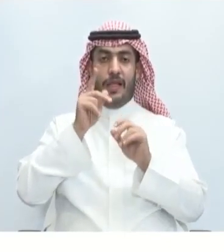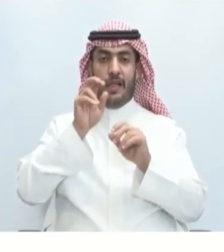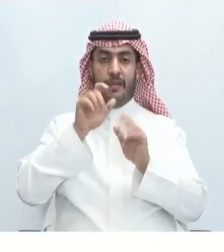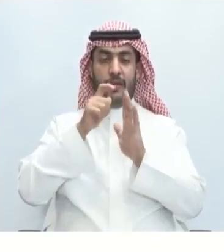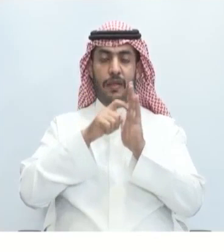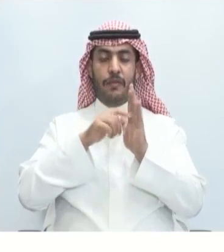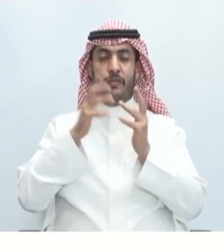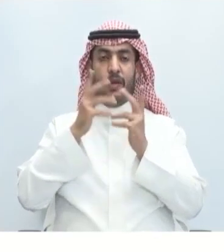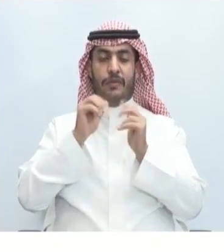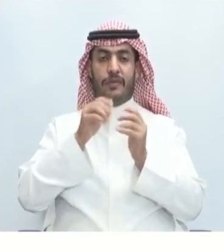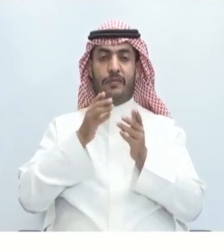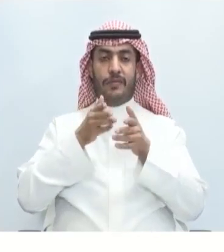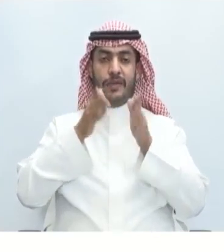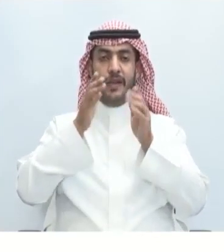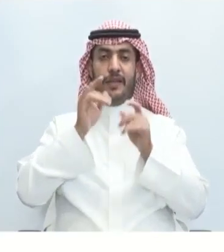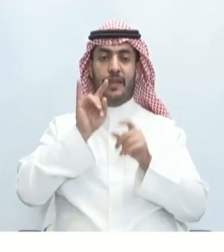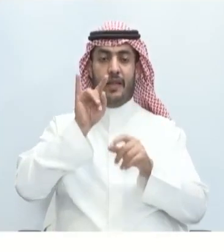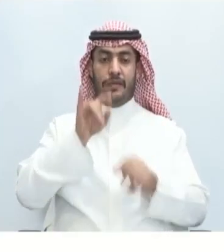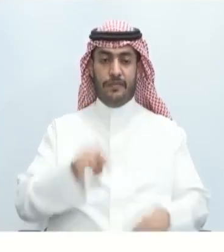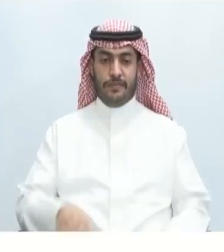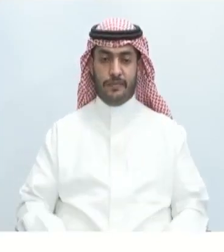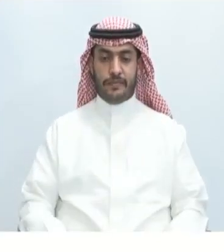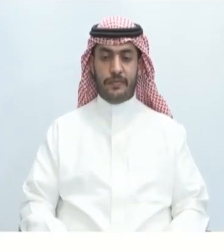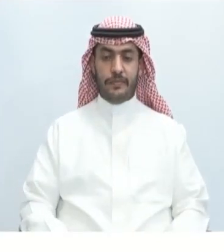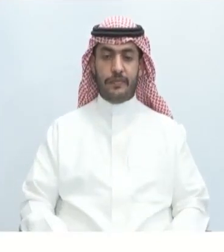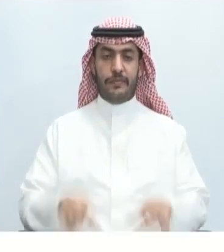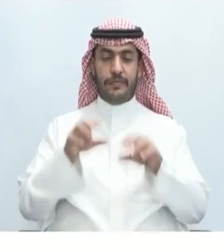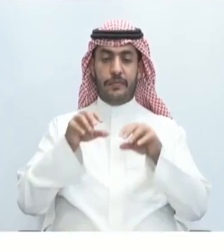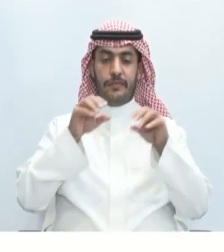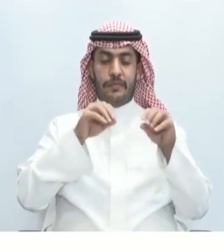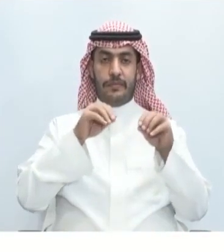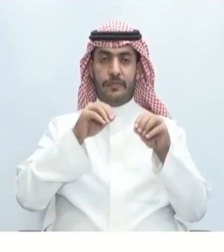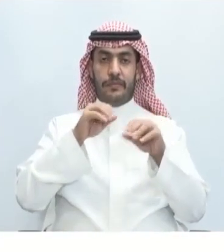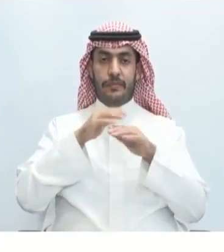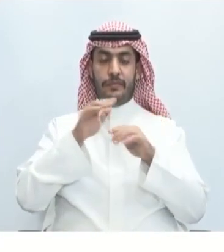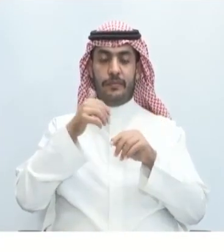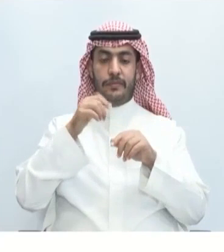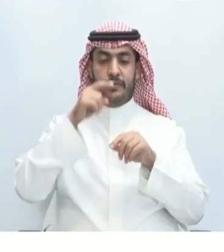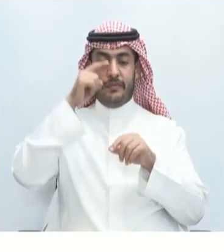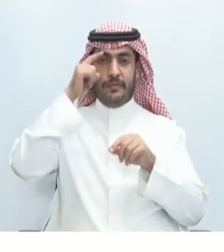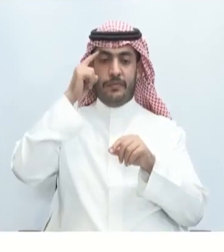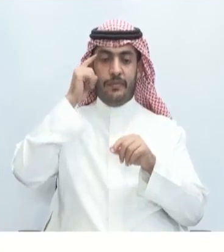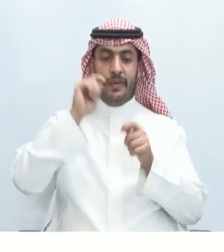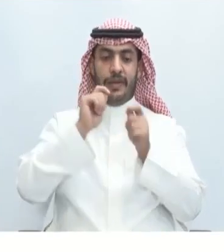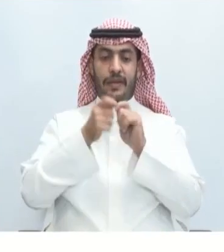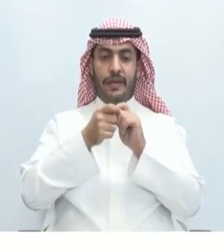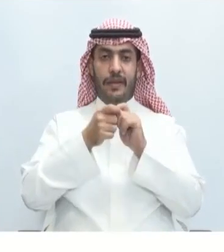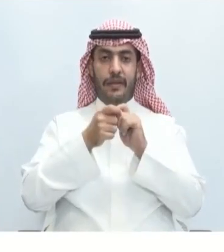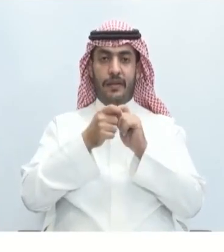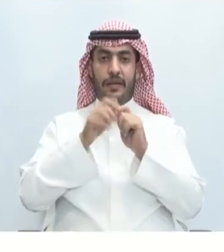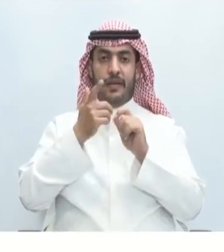التنظيم المناسب لمسارات الطائرات سنقوم بالانتقال بالتاكيد وقبل ذلك اذا اردنا تعديل